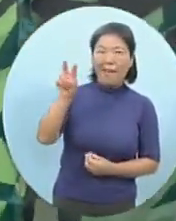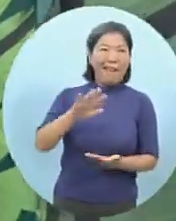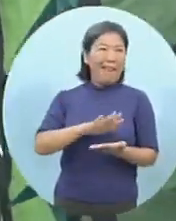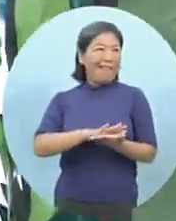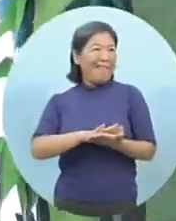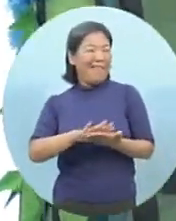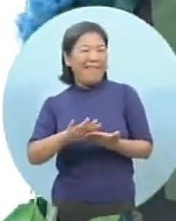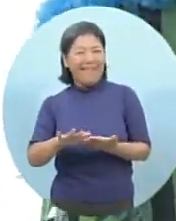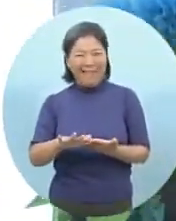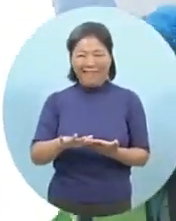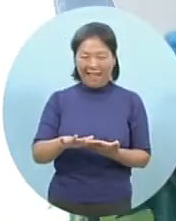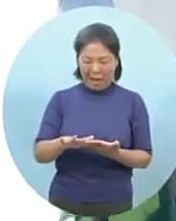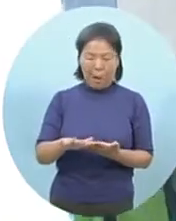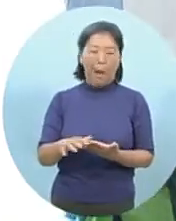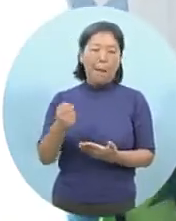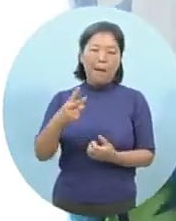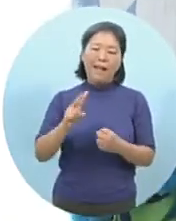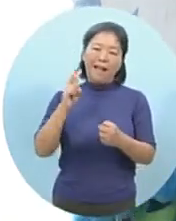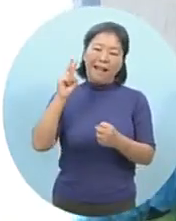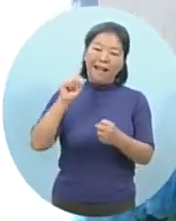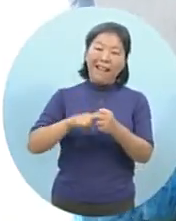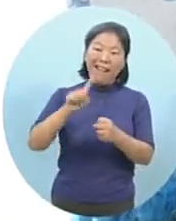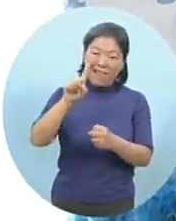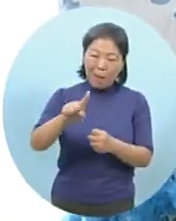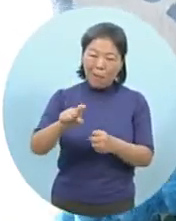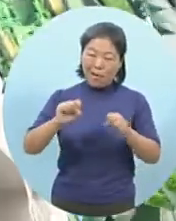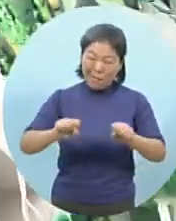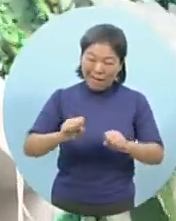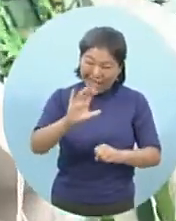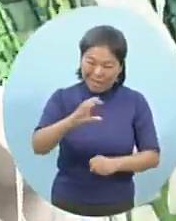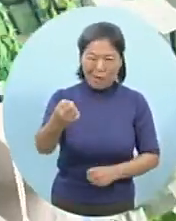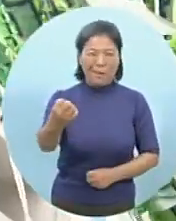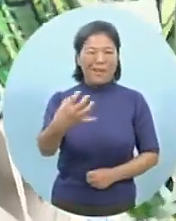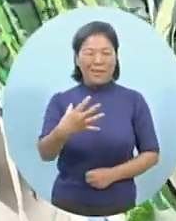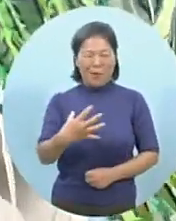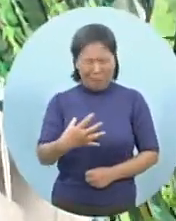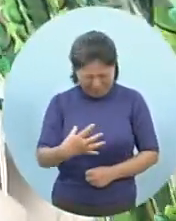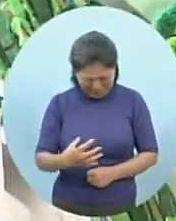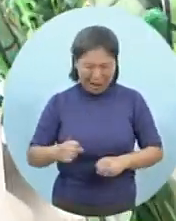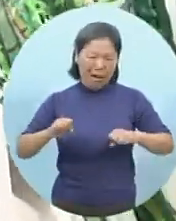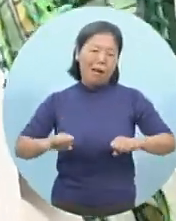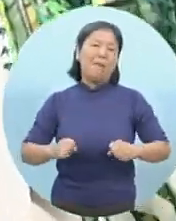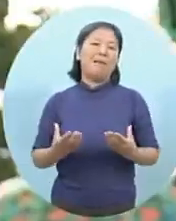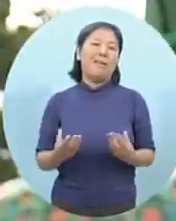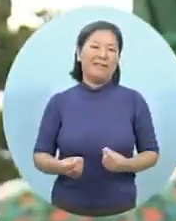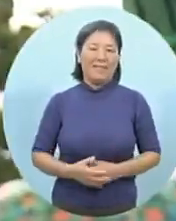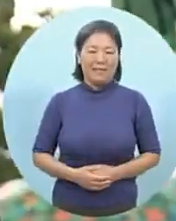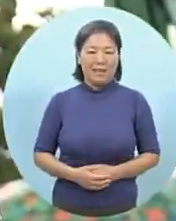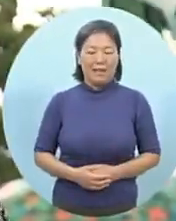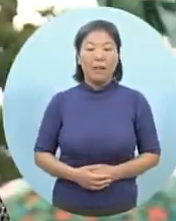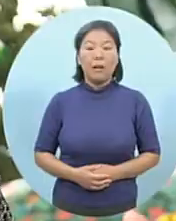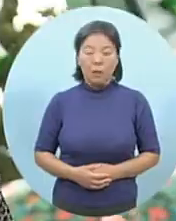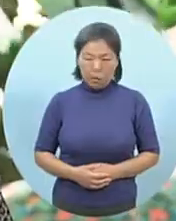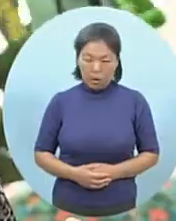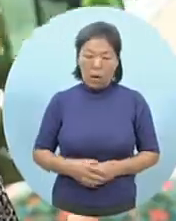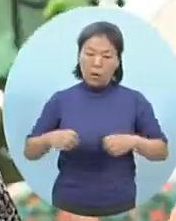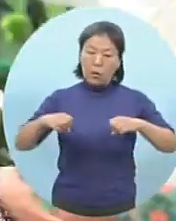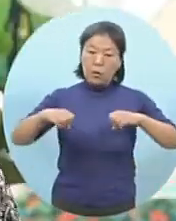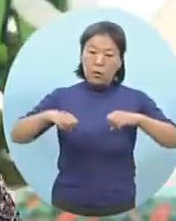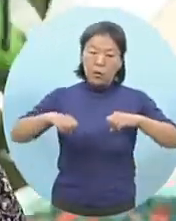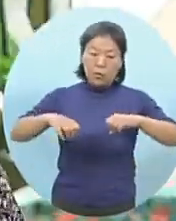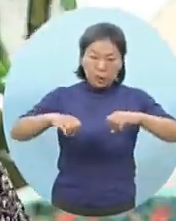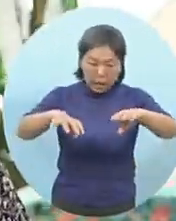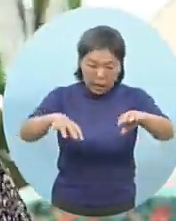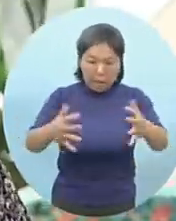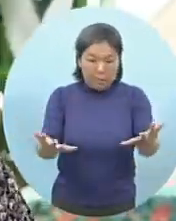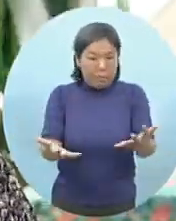とか、あまた来年も頑張ってくださいって声聞くと余計に頑張っちゃうんですよね。 これだけ商店街にお客さんが